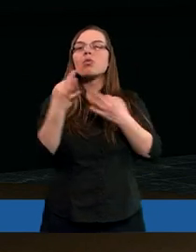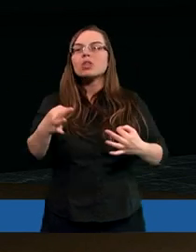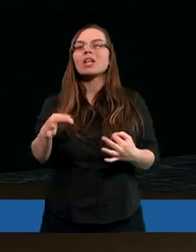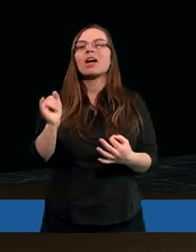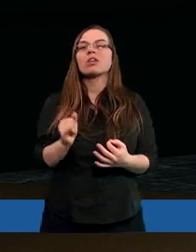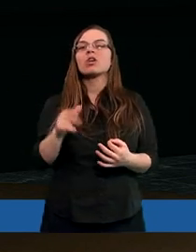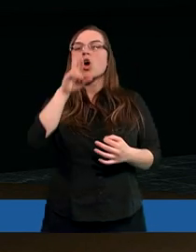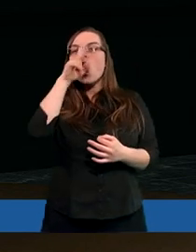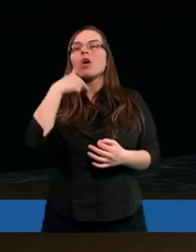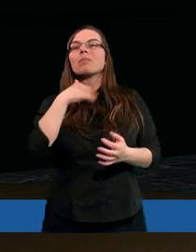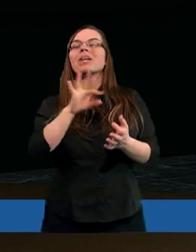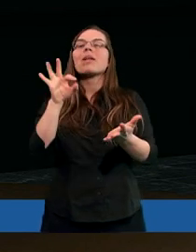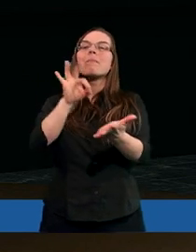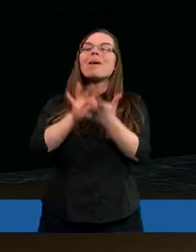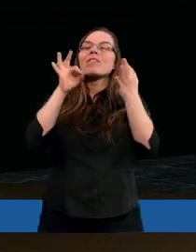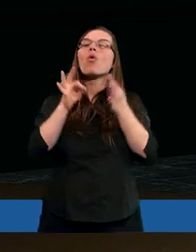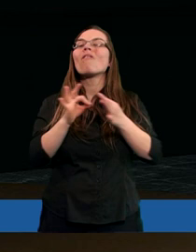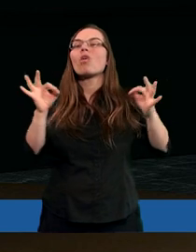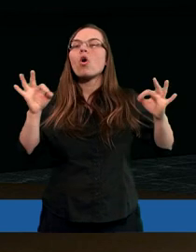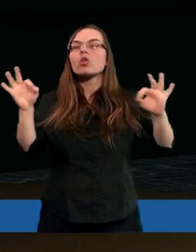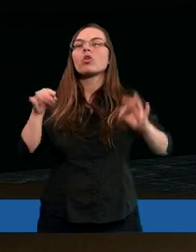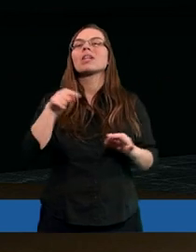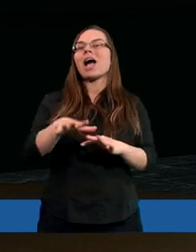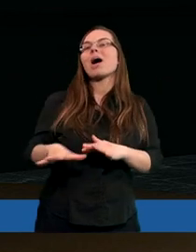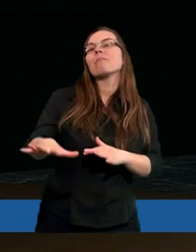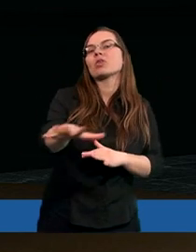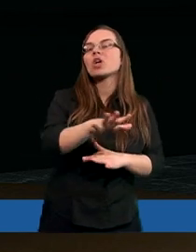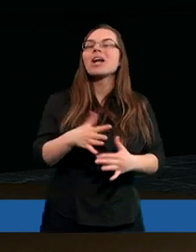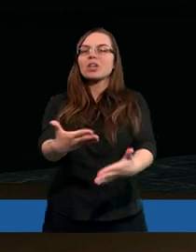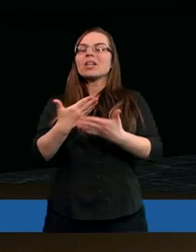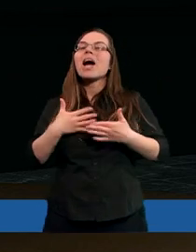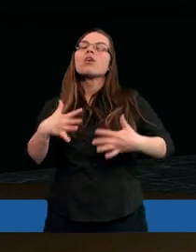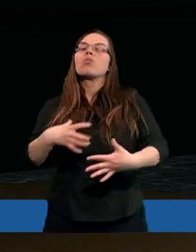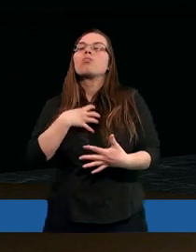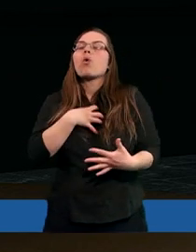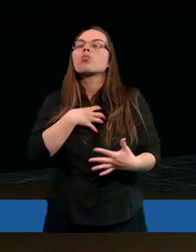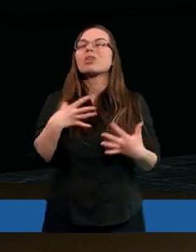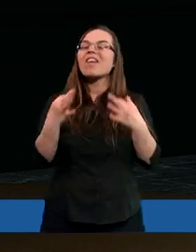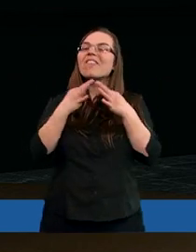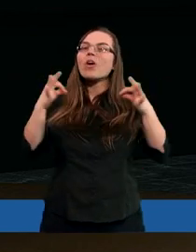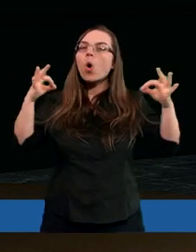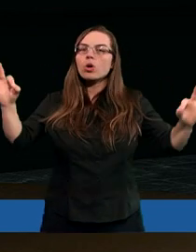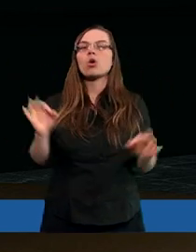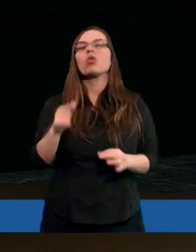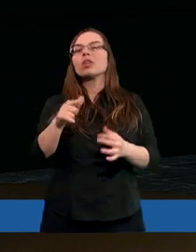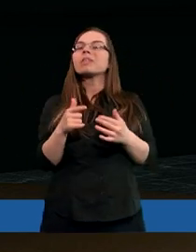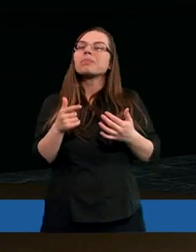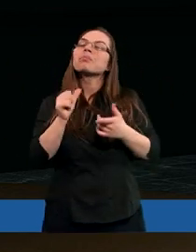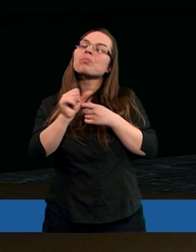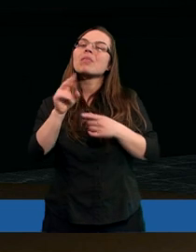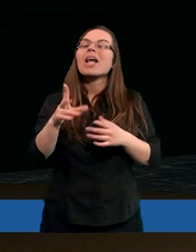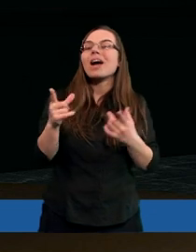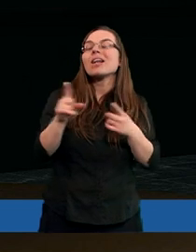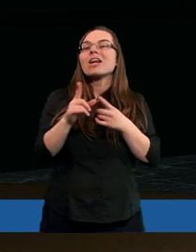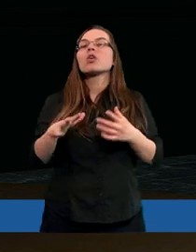kojarzy mi się z pewną wolnością. Także ta przestrzeń daje takie uczucie wolności. Nie jestem jakby bardziej mniej ograniczony. To też jest taka